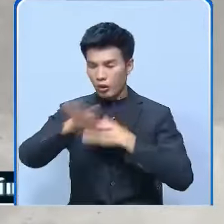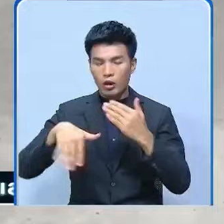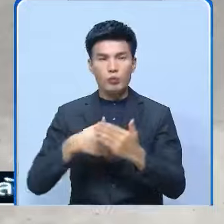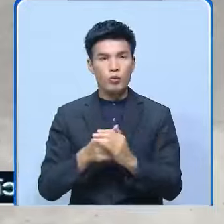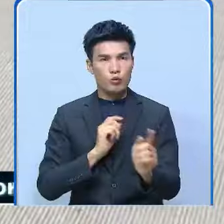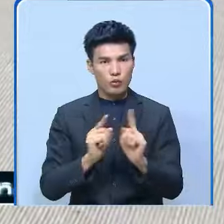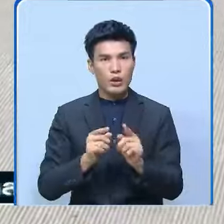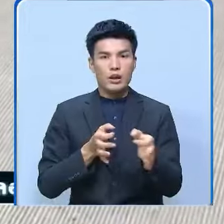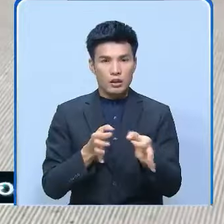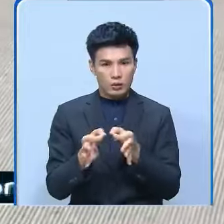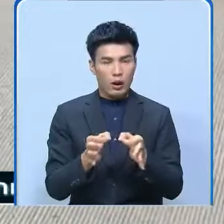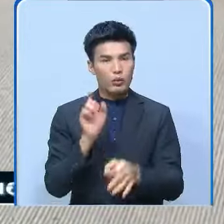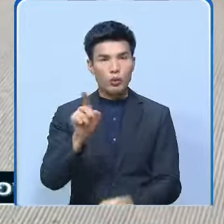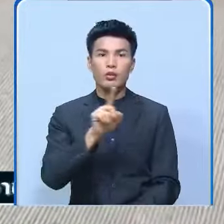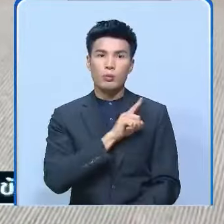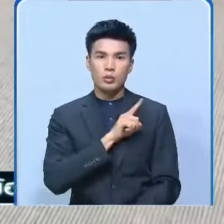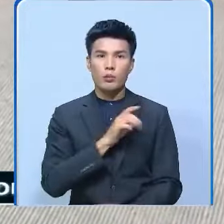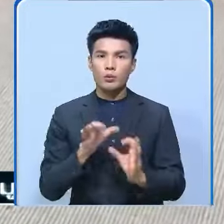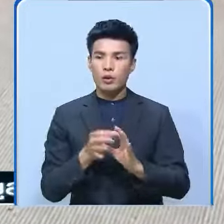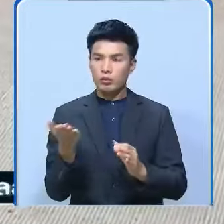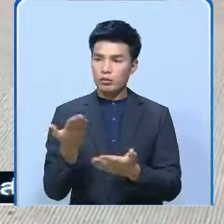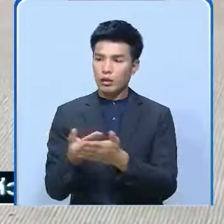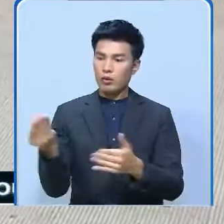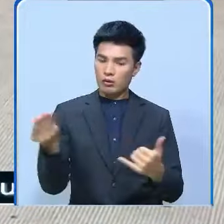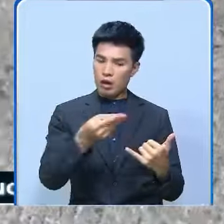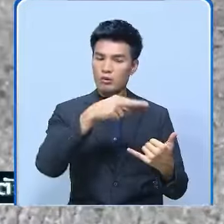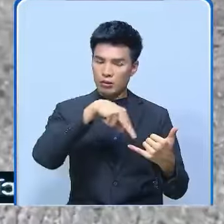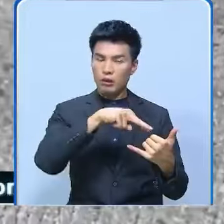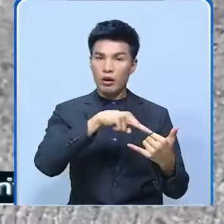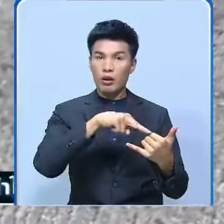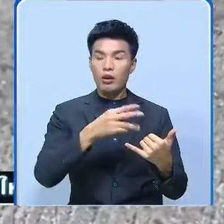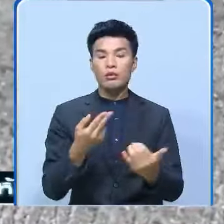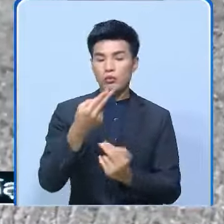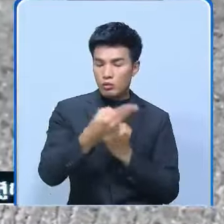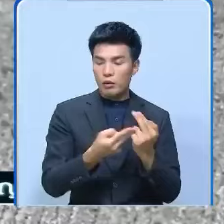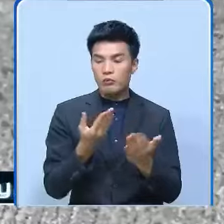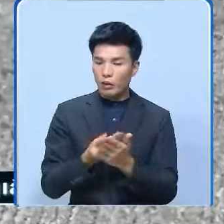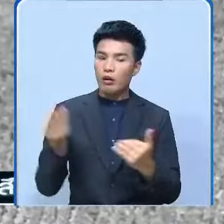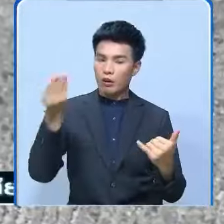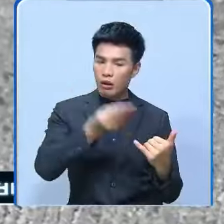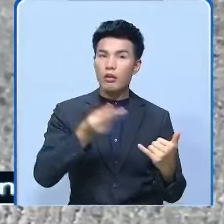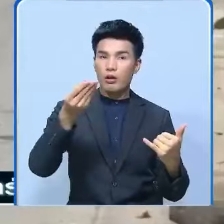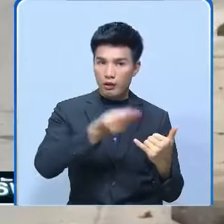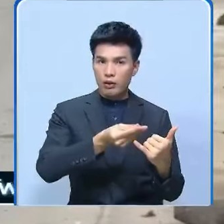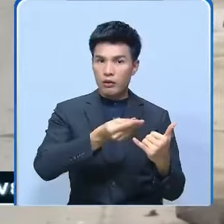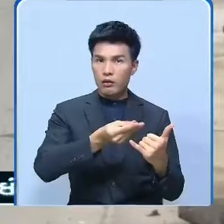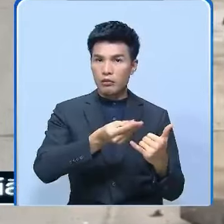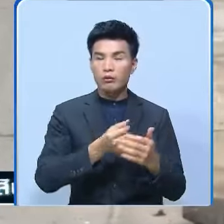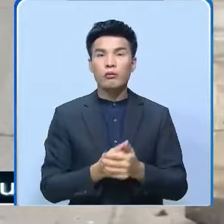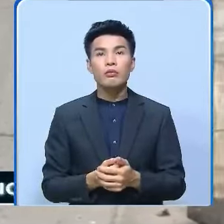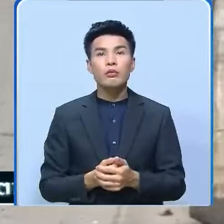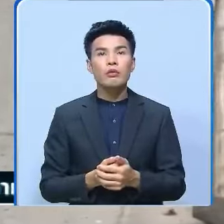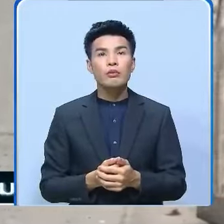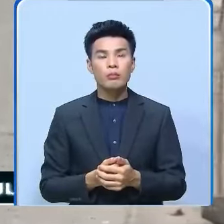ชี้แจงแล้วให้รับผิดชอบเรื่องของค่ารักษาพยาบาลรวมไปถึงการเยียวยาต่างๆด้วยที่หายไปนี่ไม่ใช่อะไรน